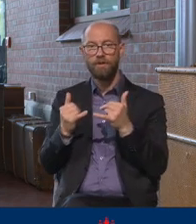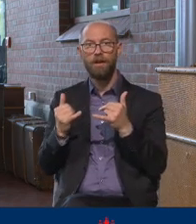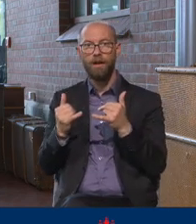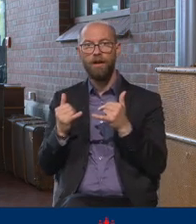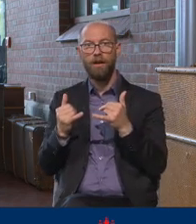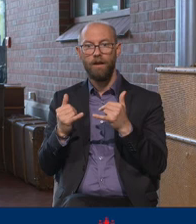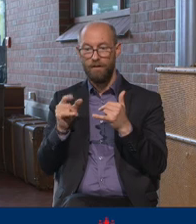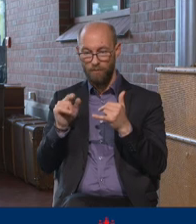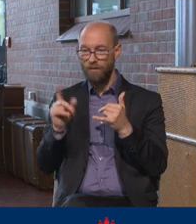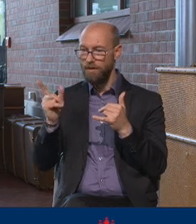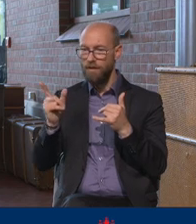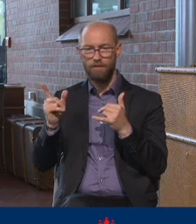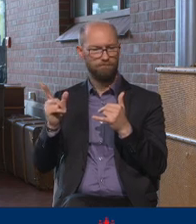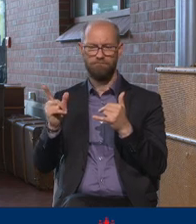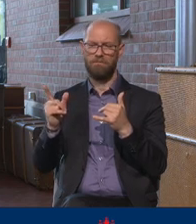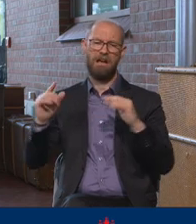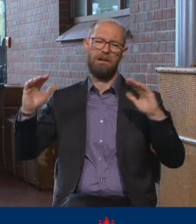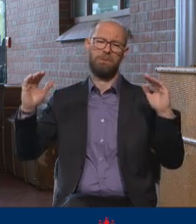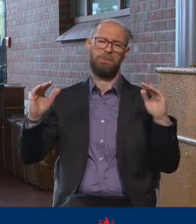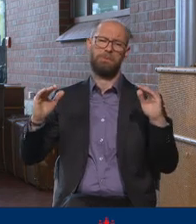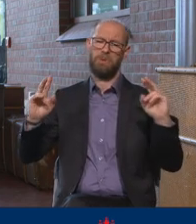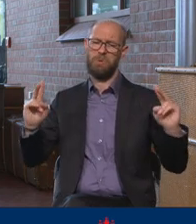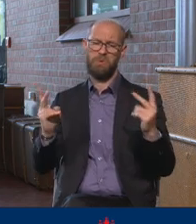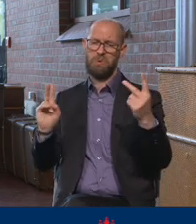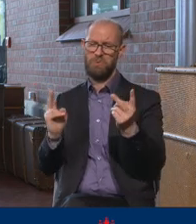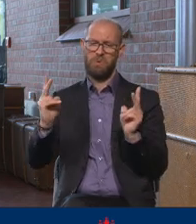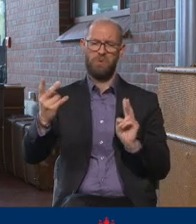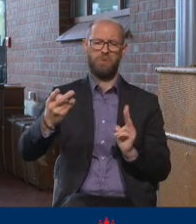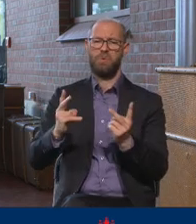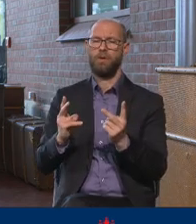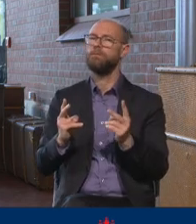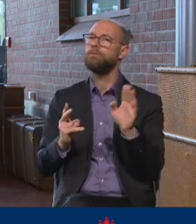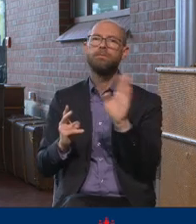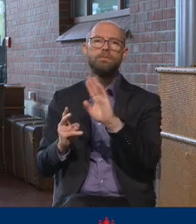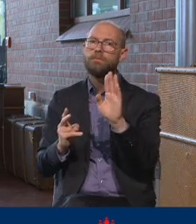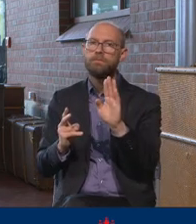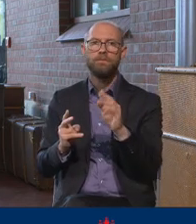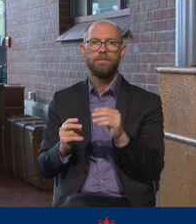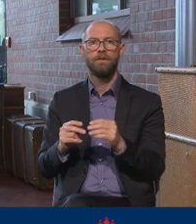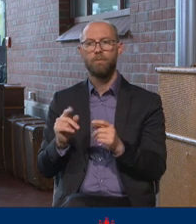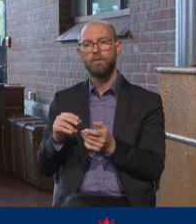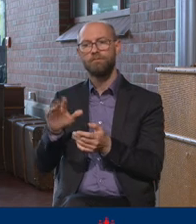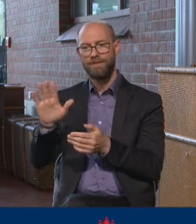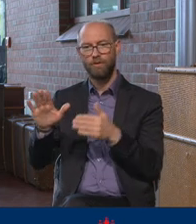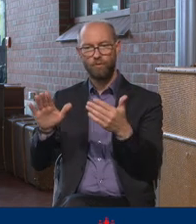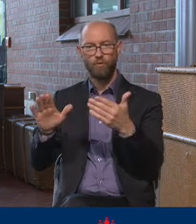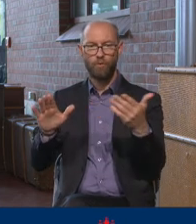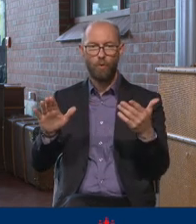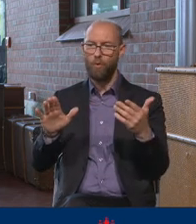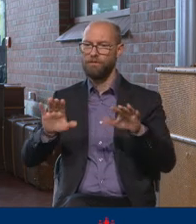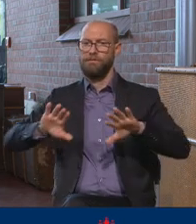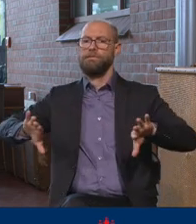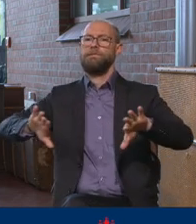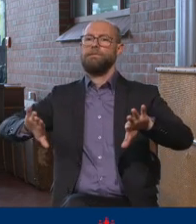zu vernichten aufzubrechen das bestehende tatsächlich in den hintergrund zu drängen